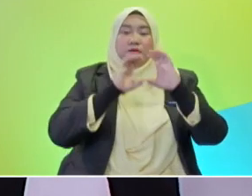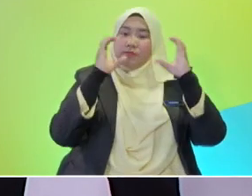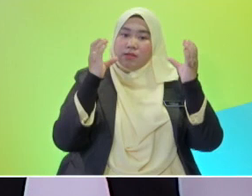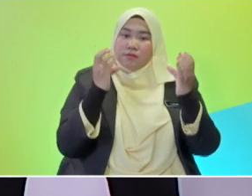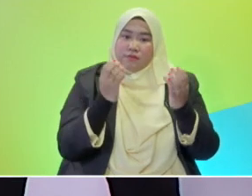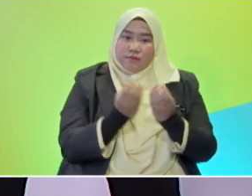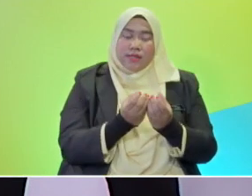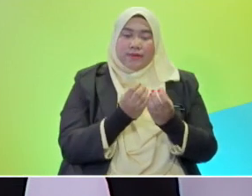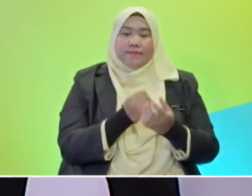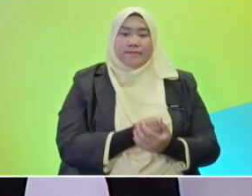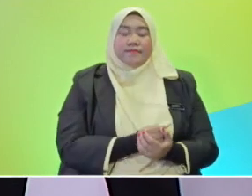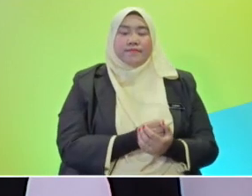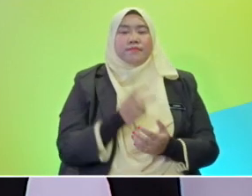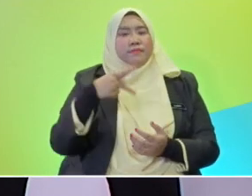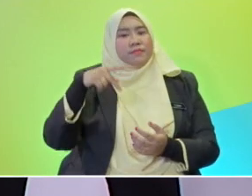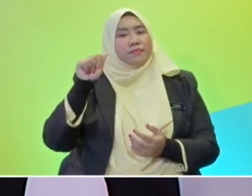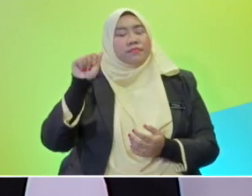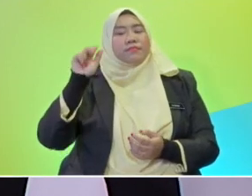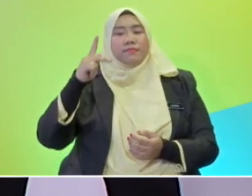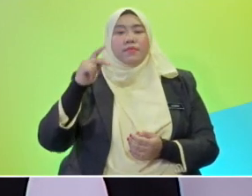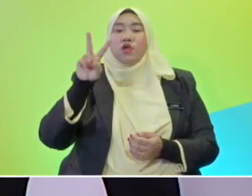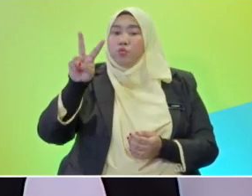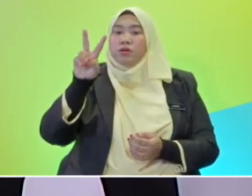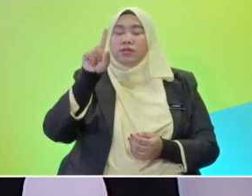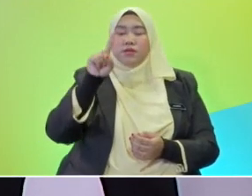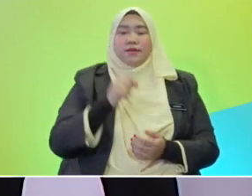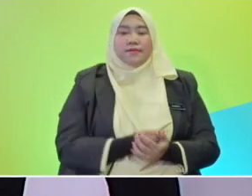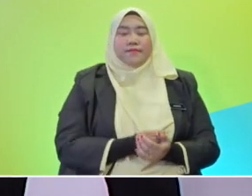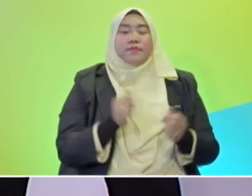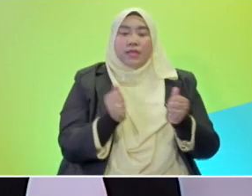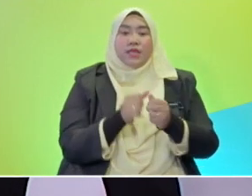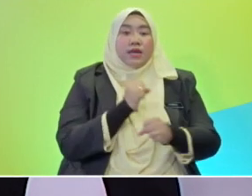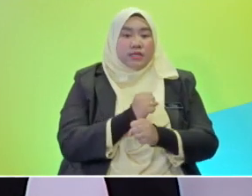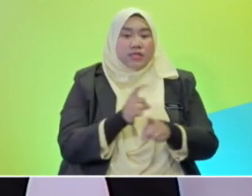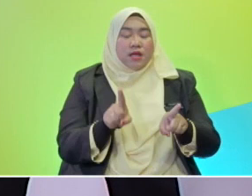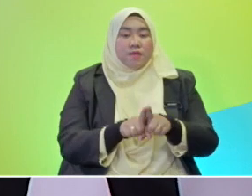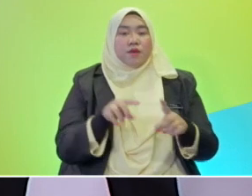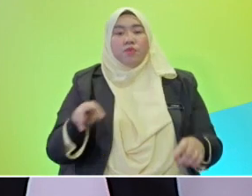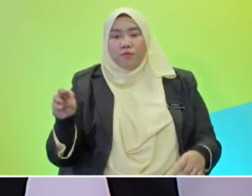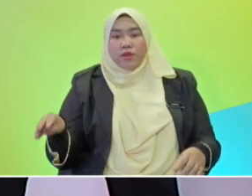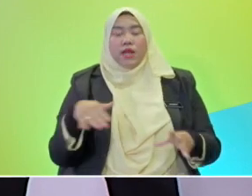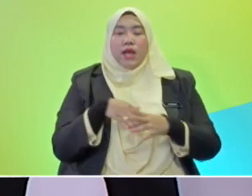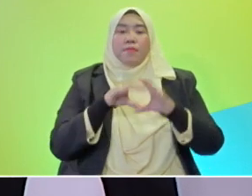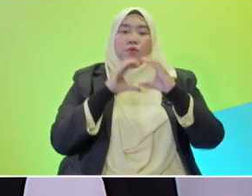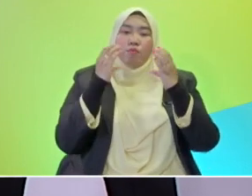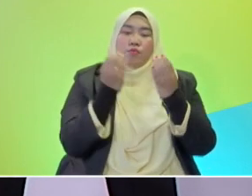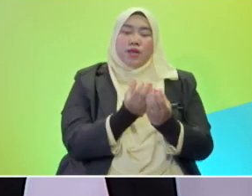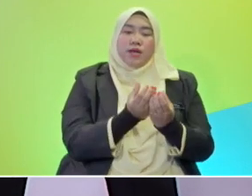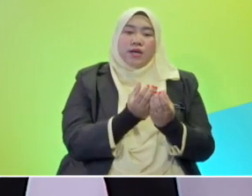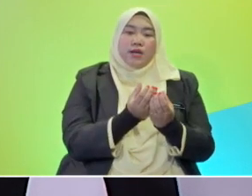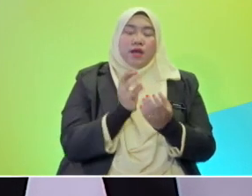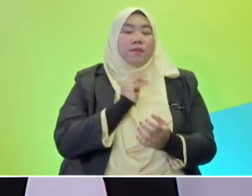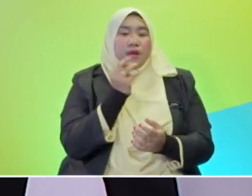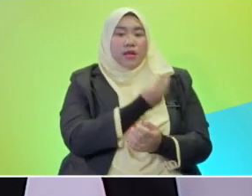sudah sentuh Pak 21 di sini kerja berpasukan dengan kerjasama murid-murid di dalam kelas di dalam kumpulan mereka menghasilkan